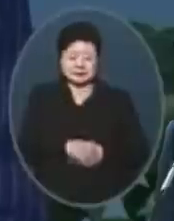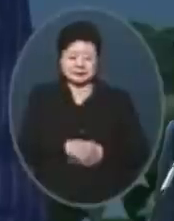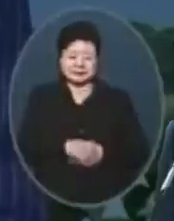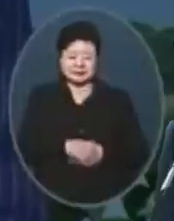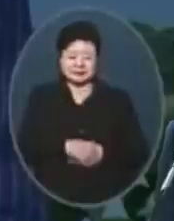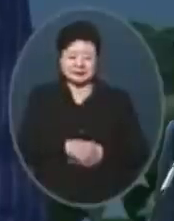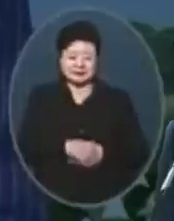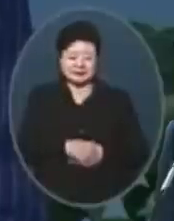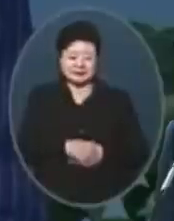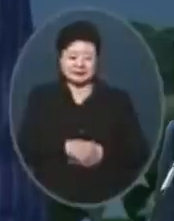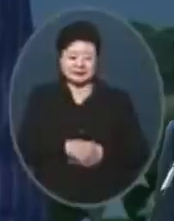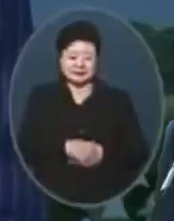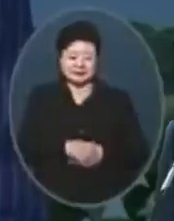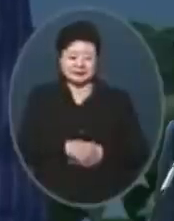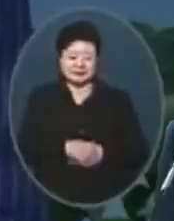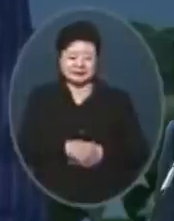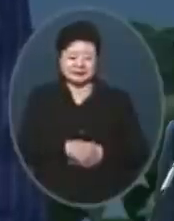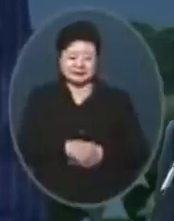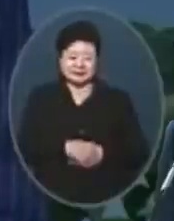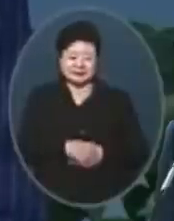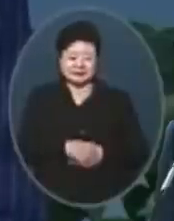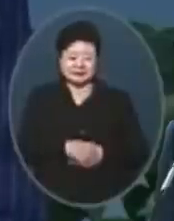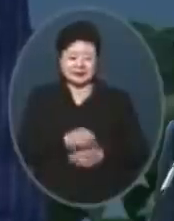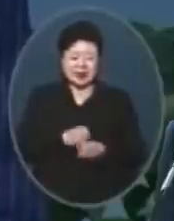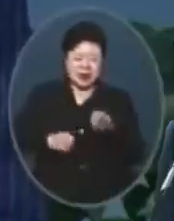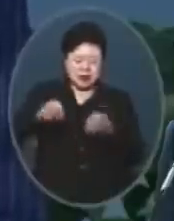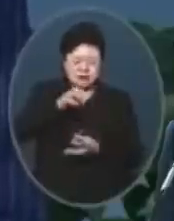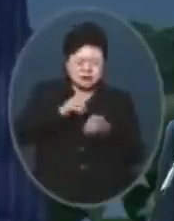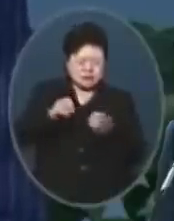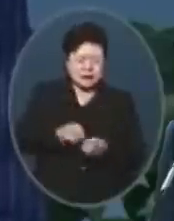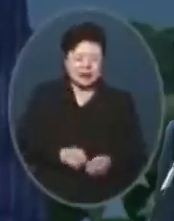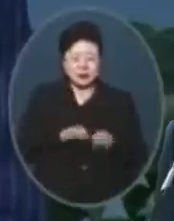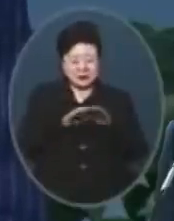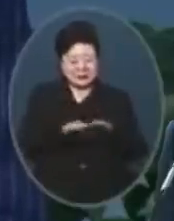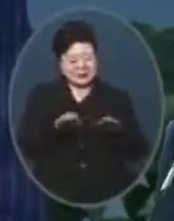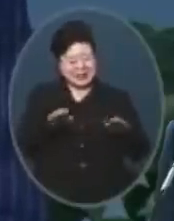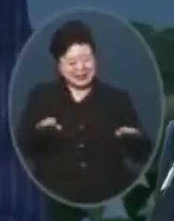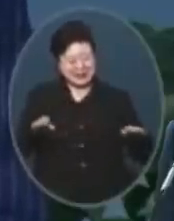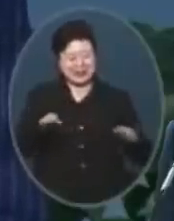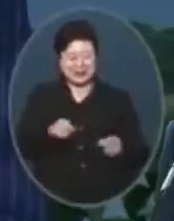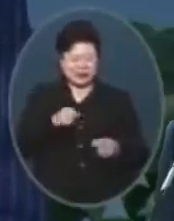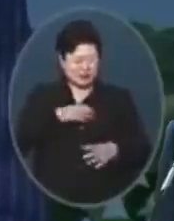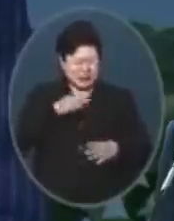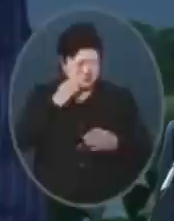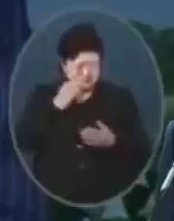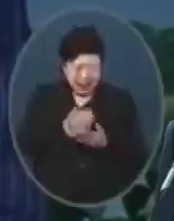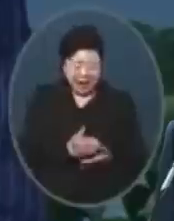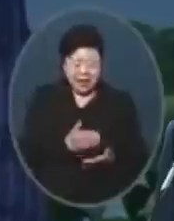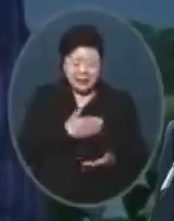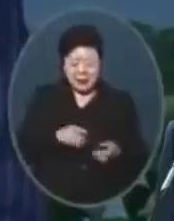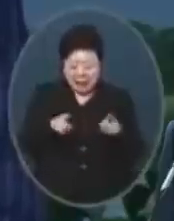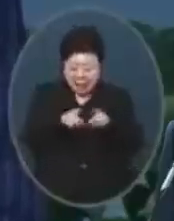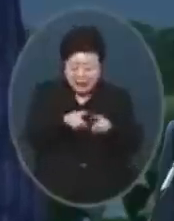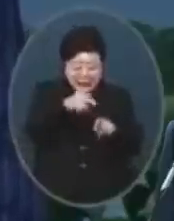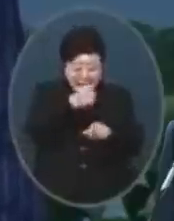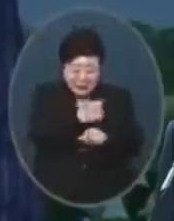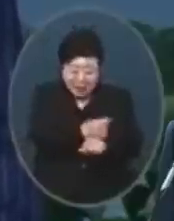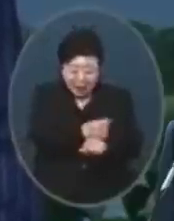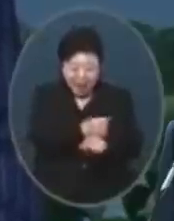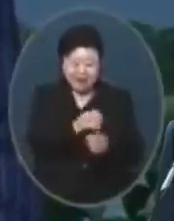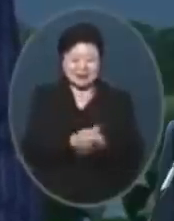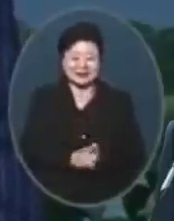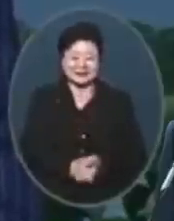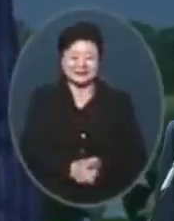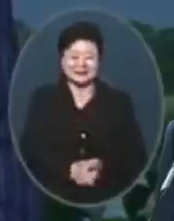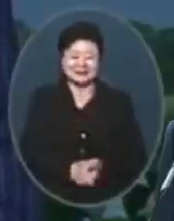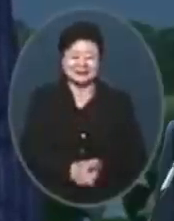내가 갈릴리 봉파도 잠잠하게 한 사람이니 두려워하지 말고 나와 같이 가자.